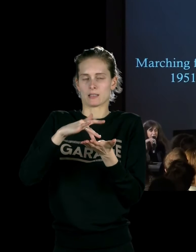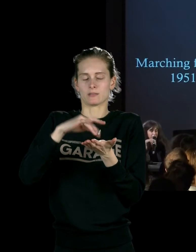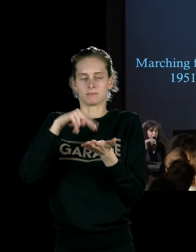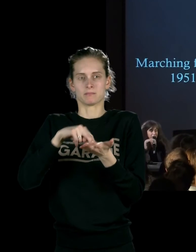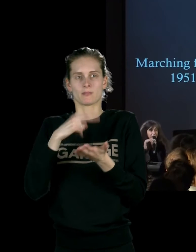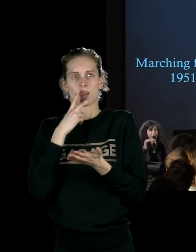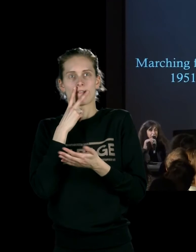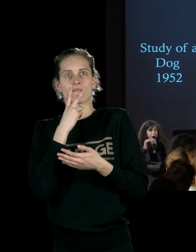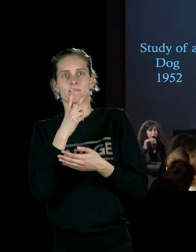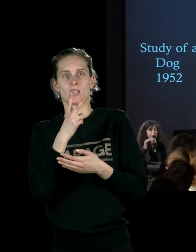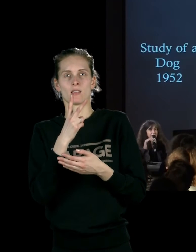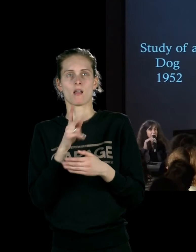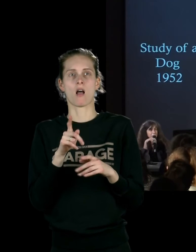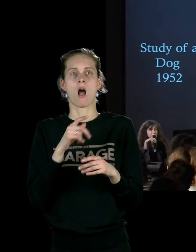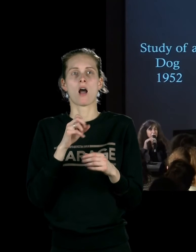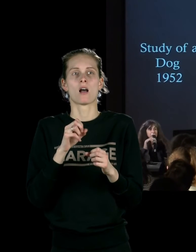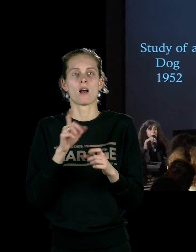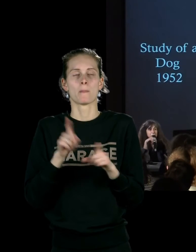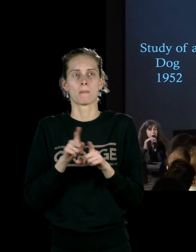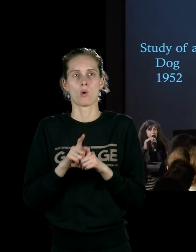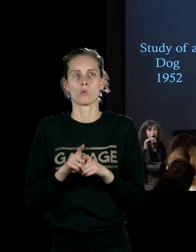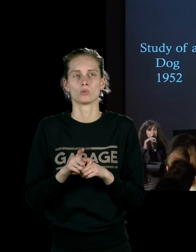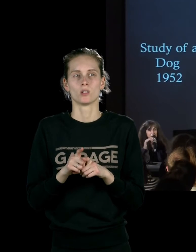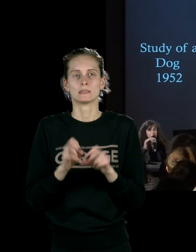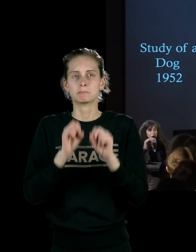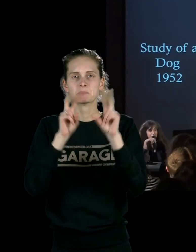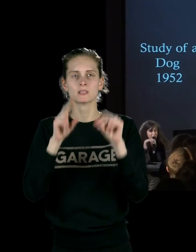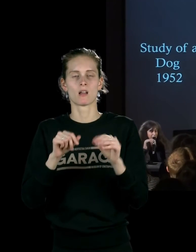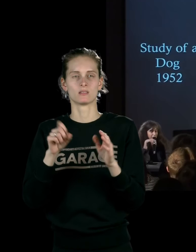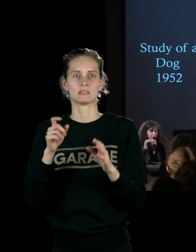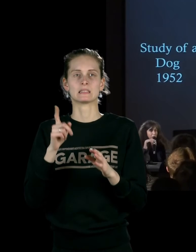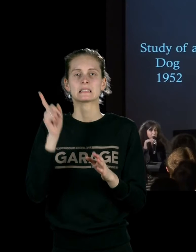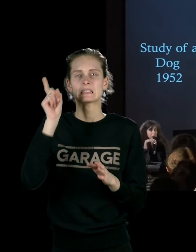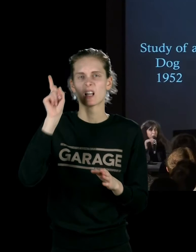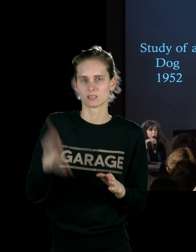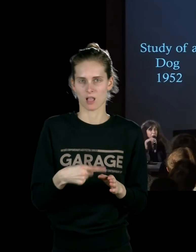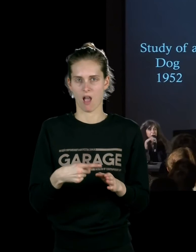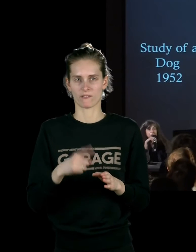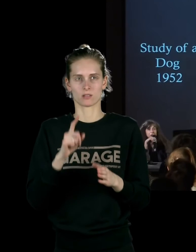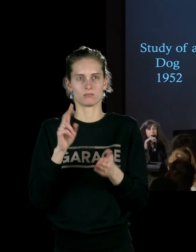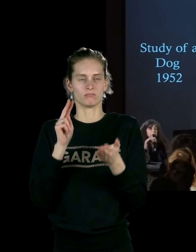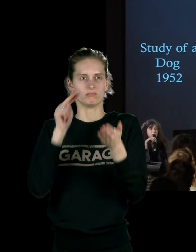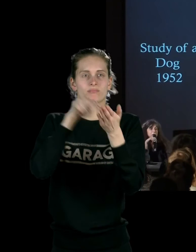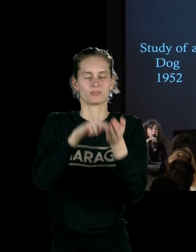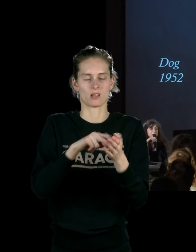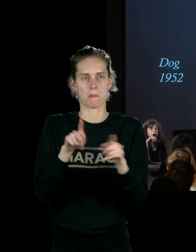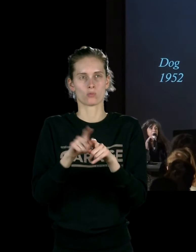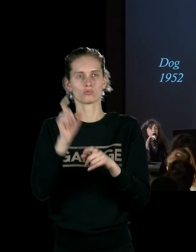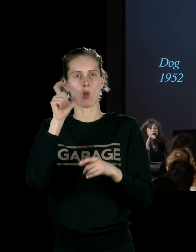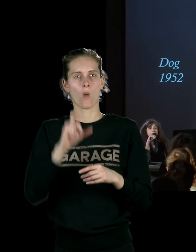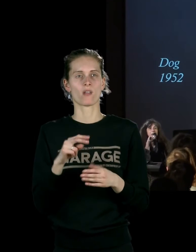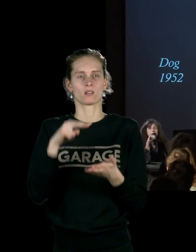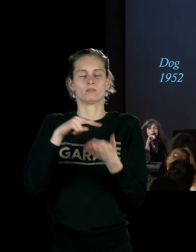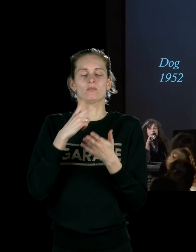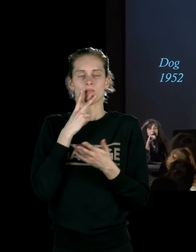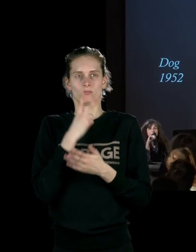выставлены на обозрение достаточно насильственно. Собственно говоря, это могут быть человеческие фигуры, это могут быть животные, несколько